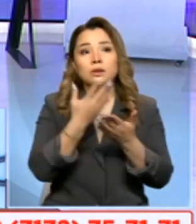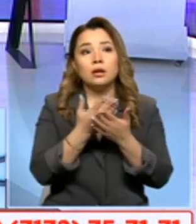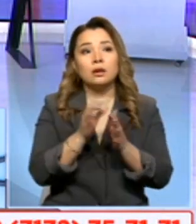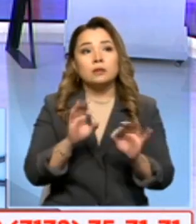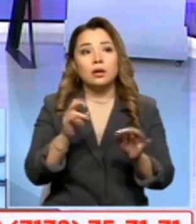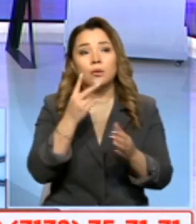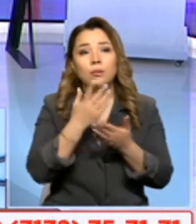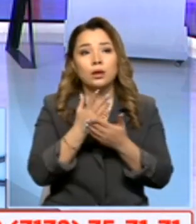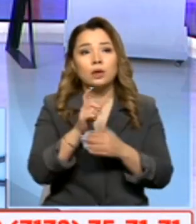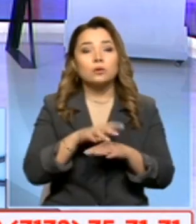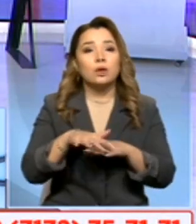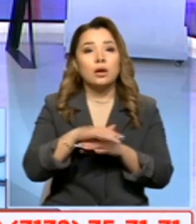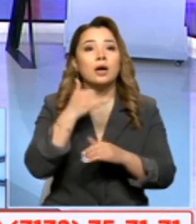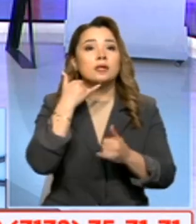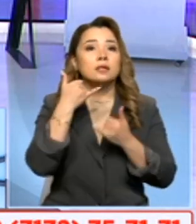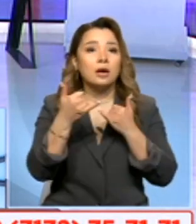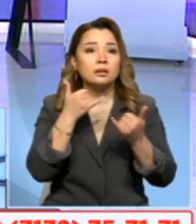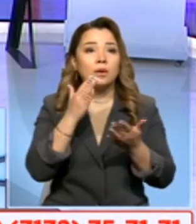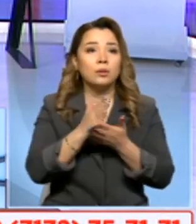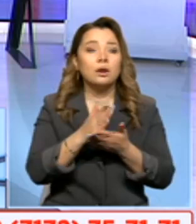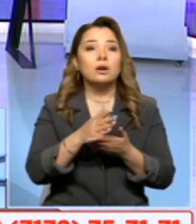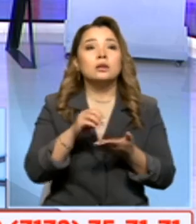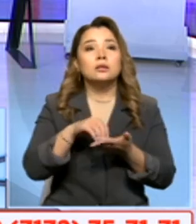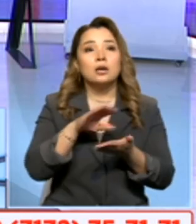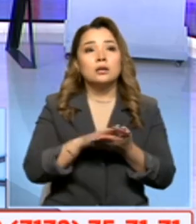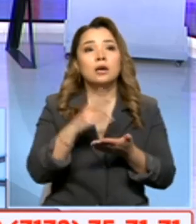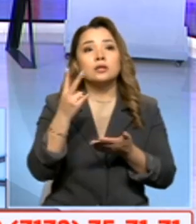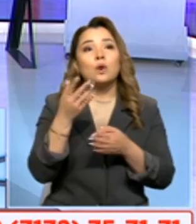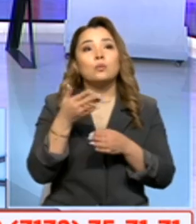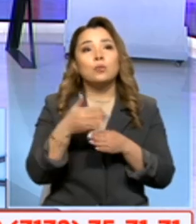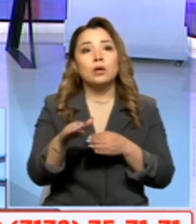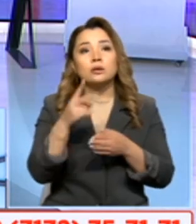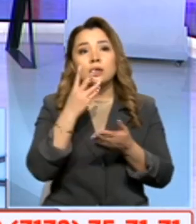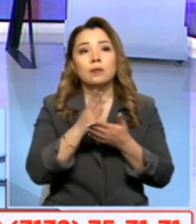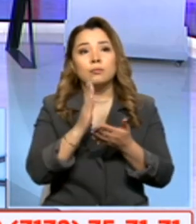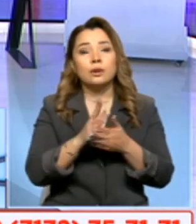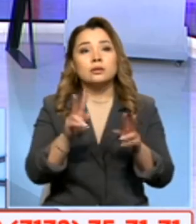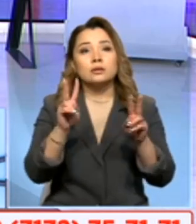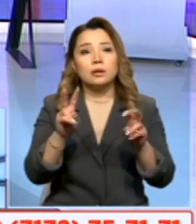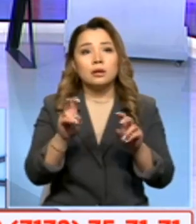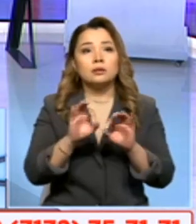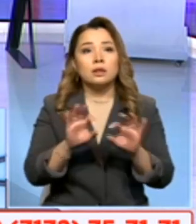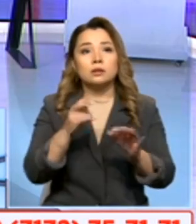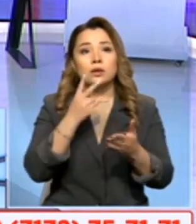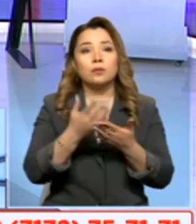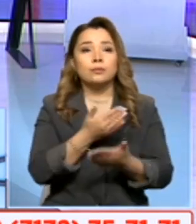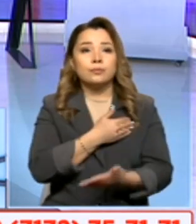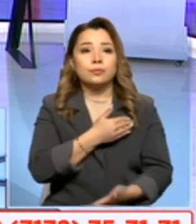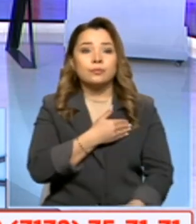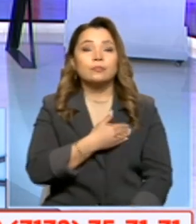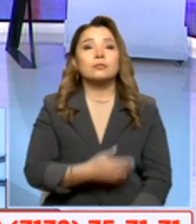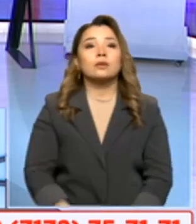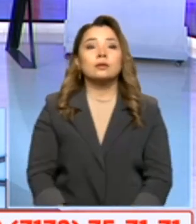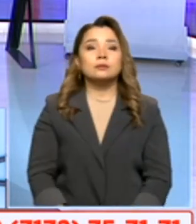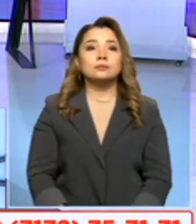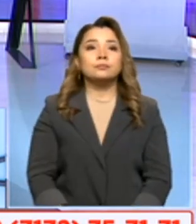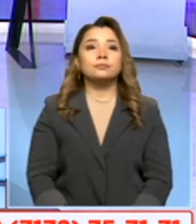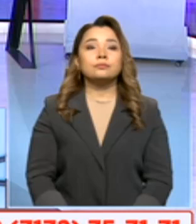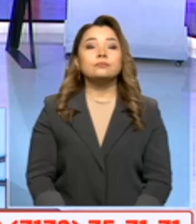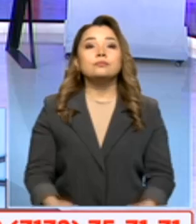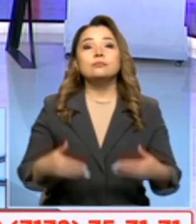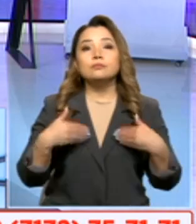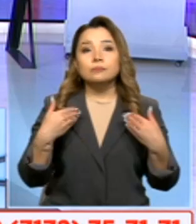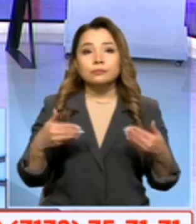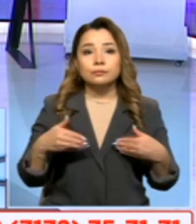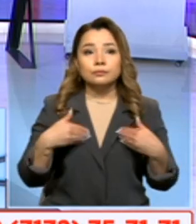жатқан кезде көрермендер хабарласып үлгерді. Мына белгілерді екінші бөлімде көрсетеріміз, Махаббат Ибрагимқызы. Сәлеметсіз, көрерменді қабылдайық. Амансыз